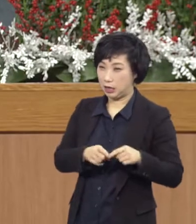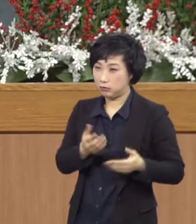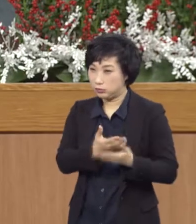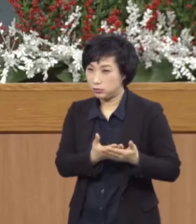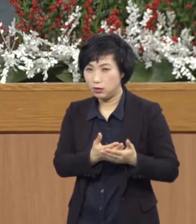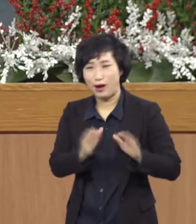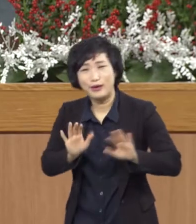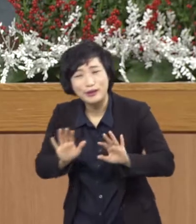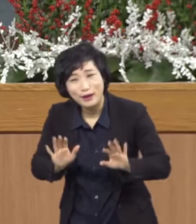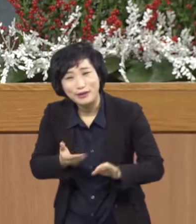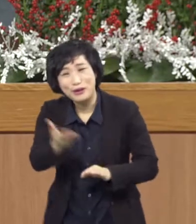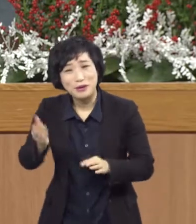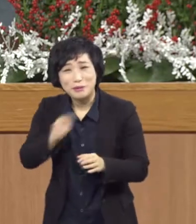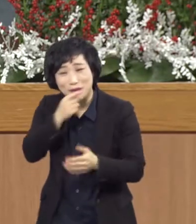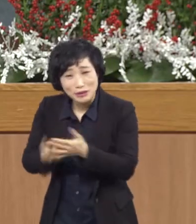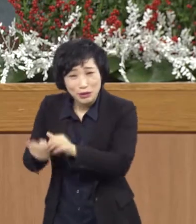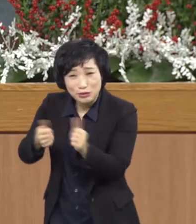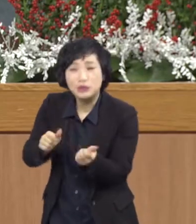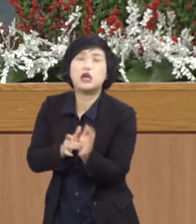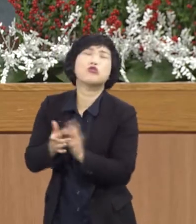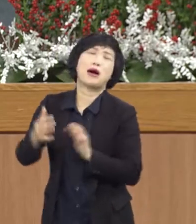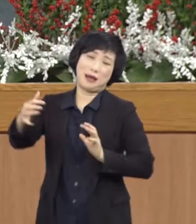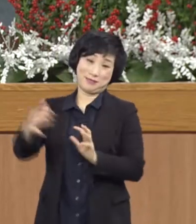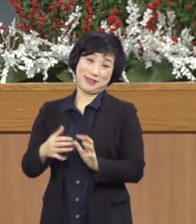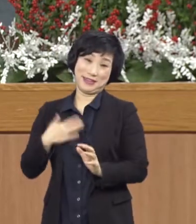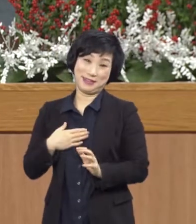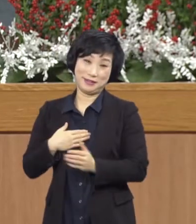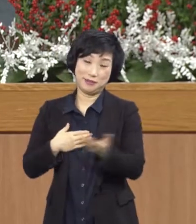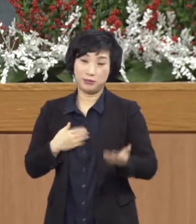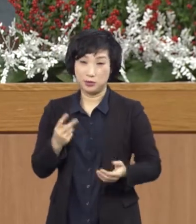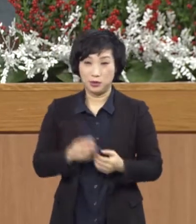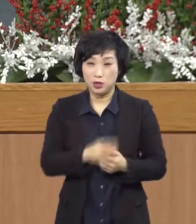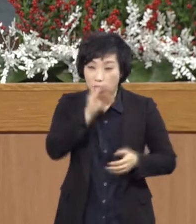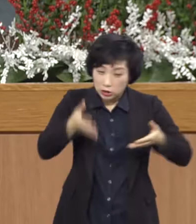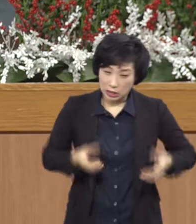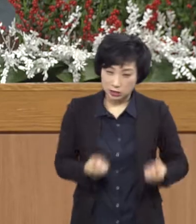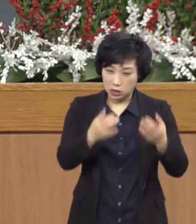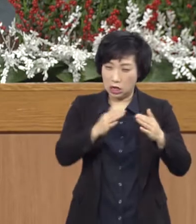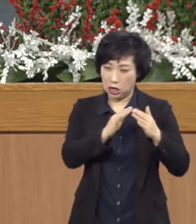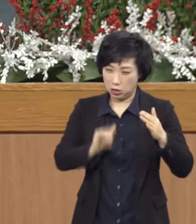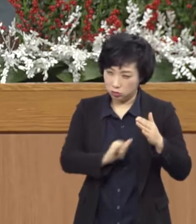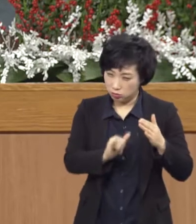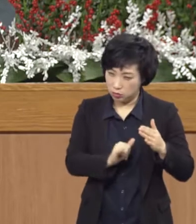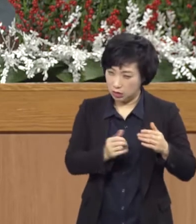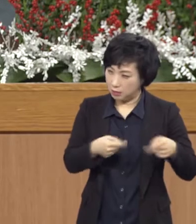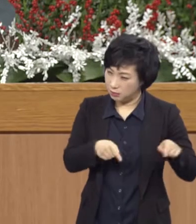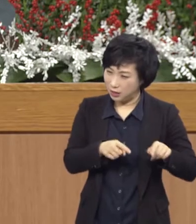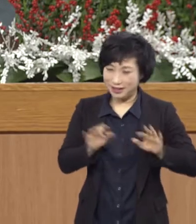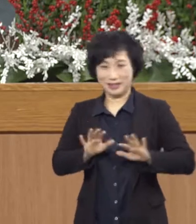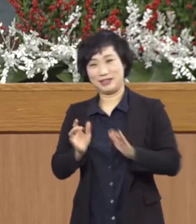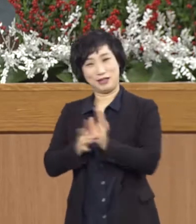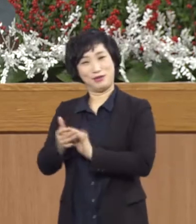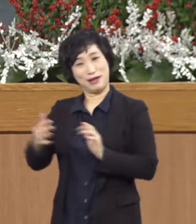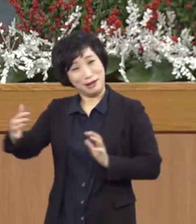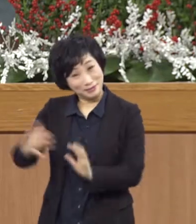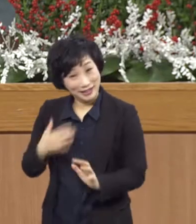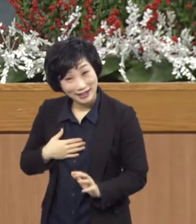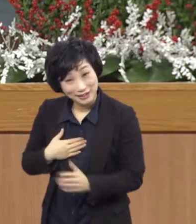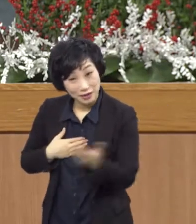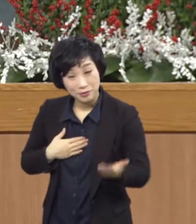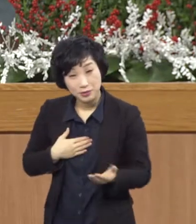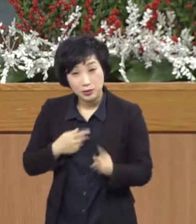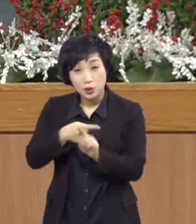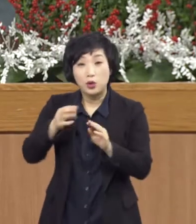흘리신 예수와 함께 계셔야 돼. 뭐 성탄절을 가족과 함께, 예수와 함께. 네,